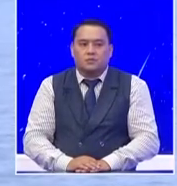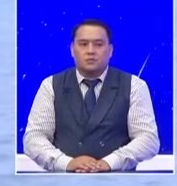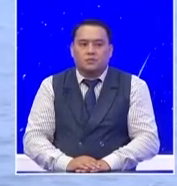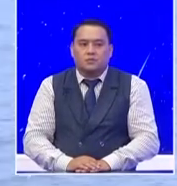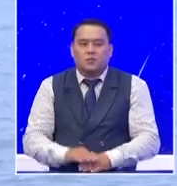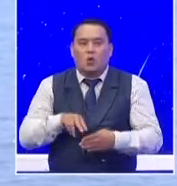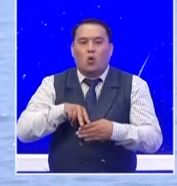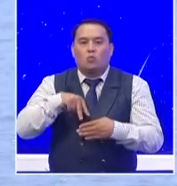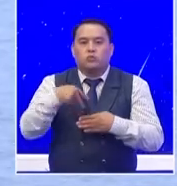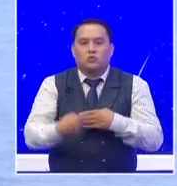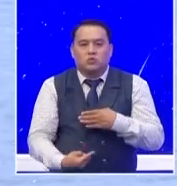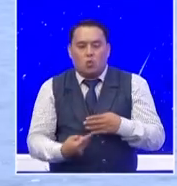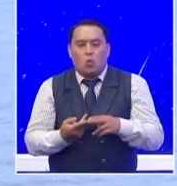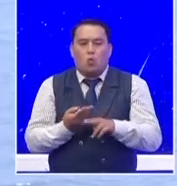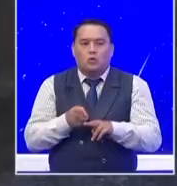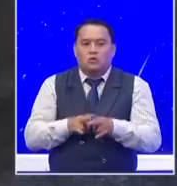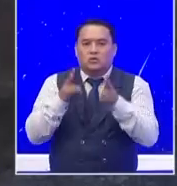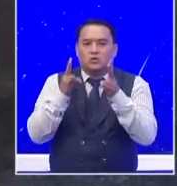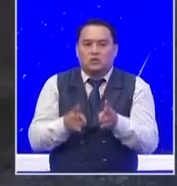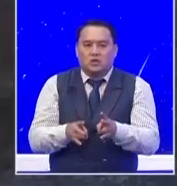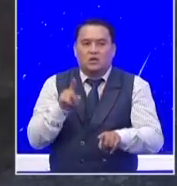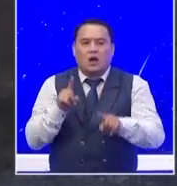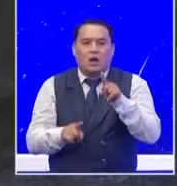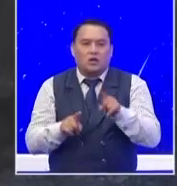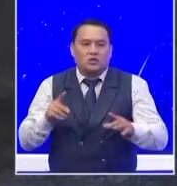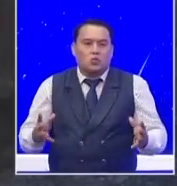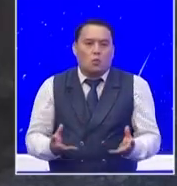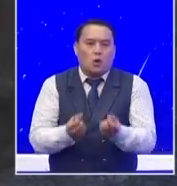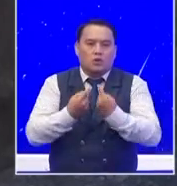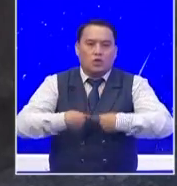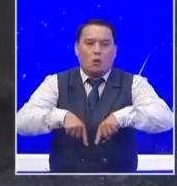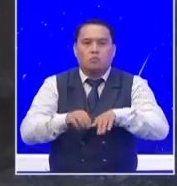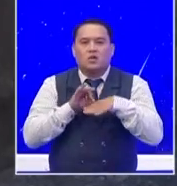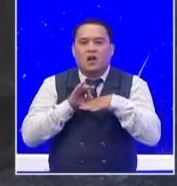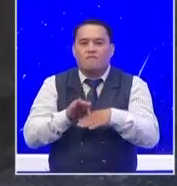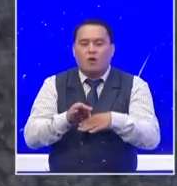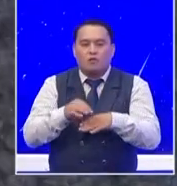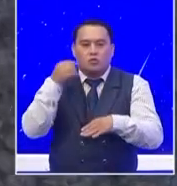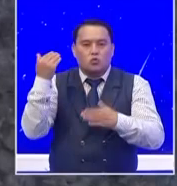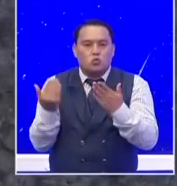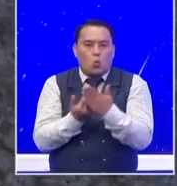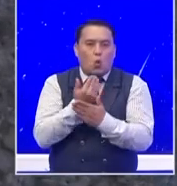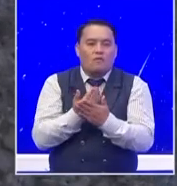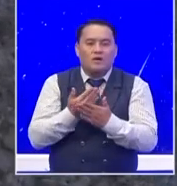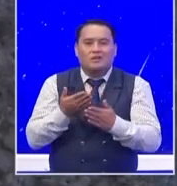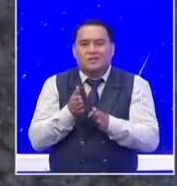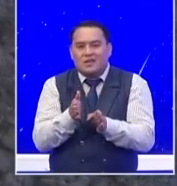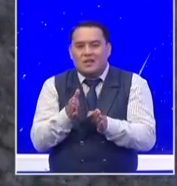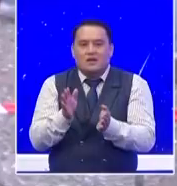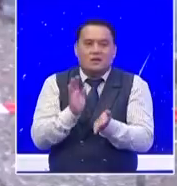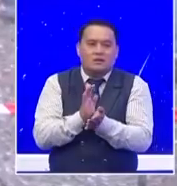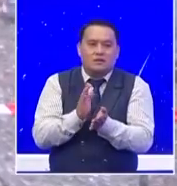Обрушение побережья озера Алаколь – явление нередкое. Ежедневно спасательные отряды проводят рейды для выявления новых трещин в отвесной глинистой